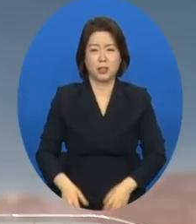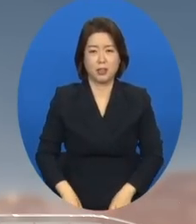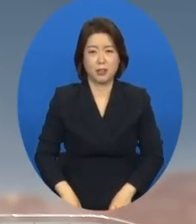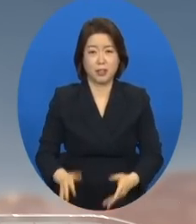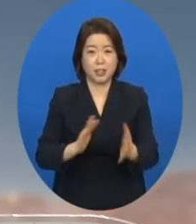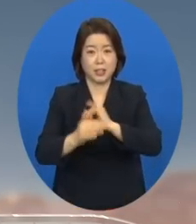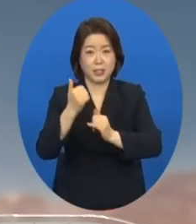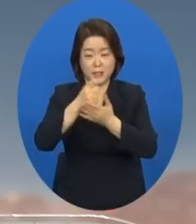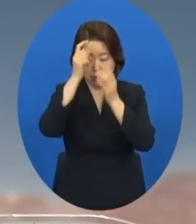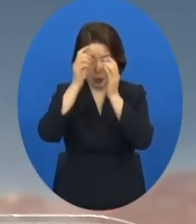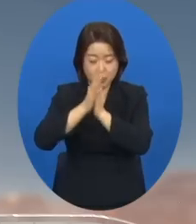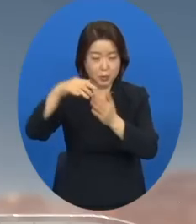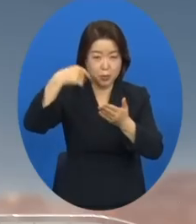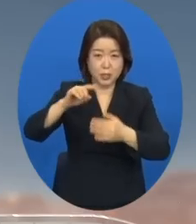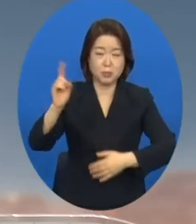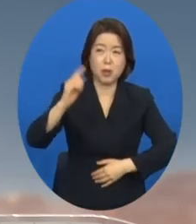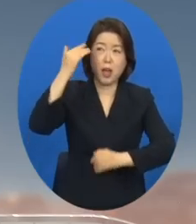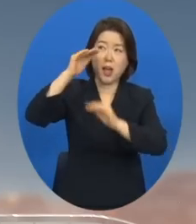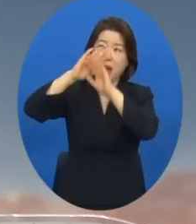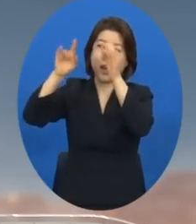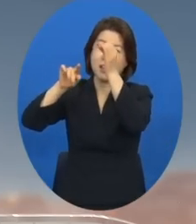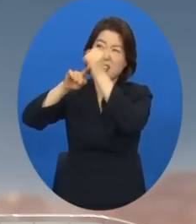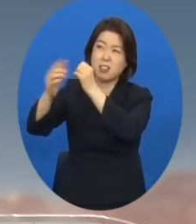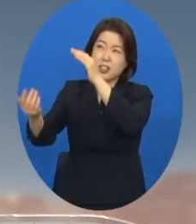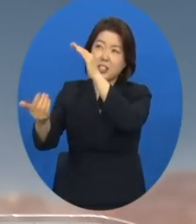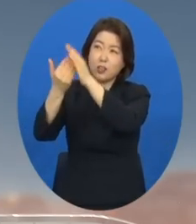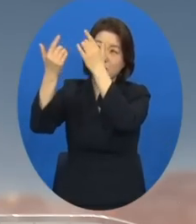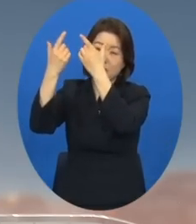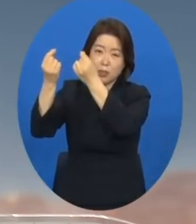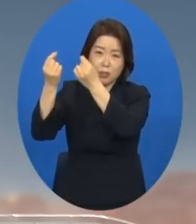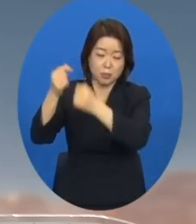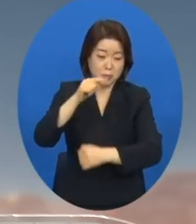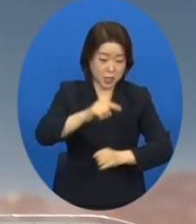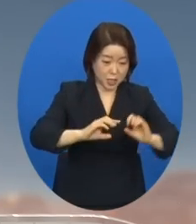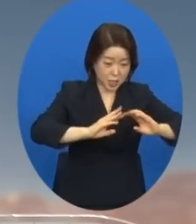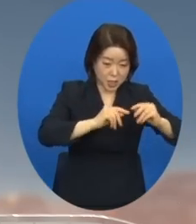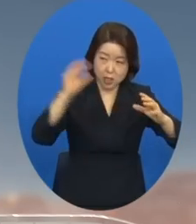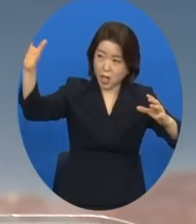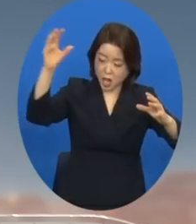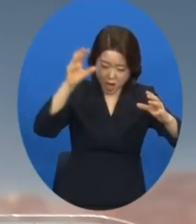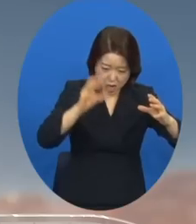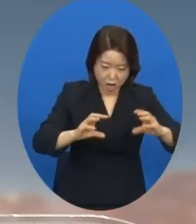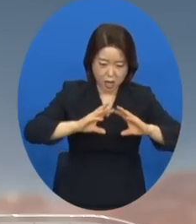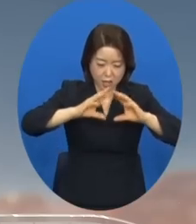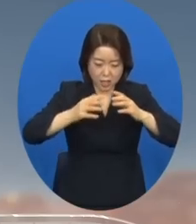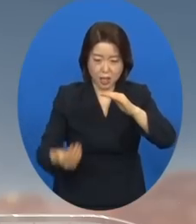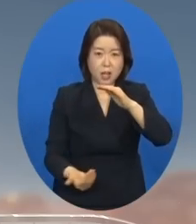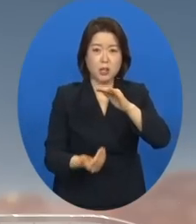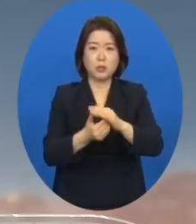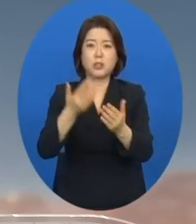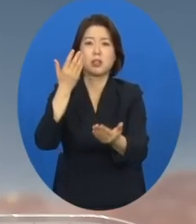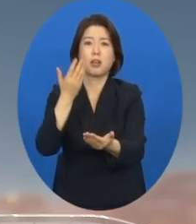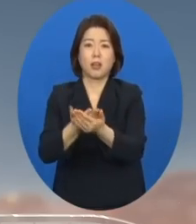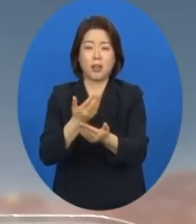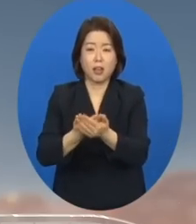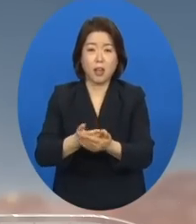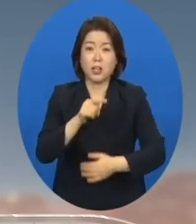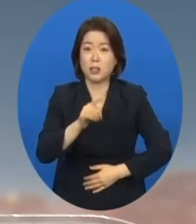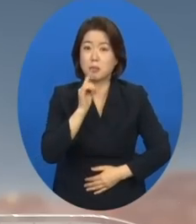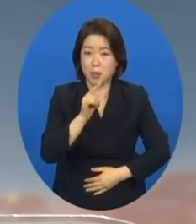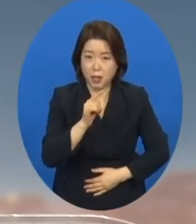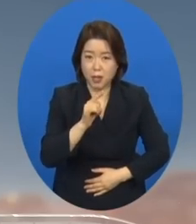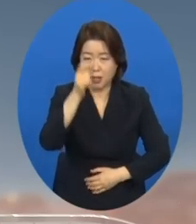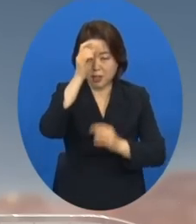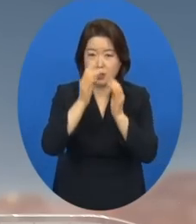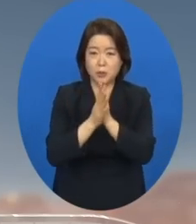뭐라고 기도를 가르치셨냐면 하늘에서 뜻이 이루어진 것처럼이 땅에서도 그 나라가 이루어져야 한다 여러분